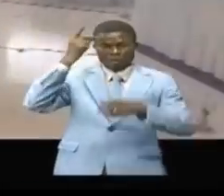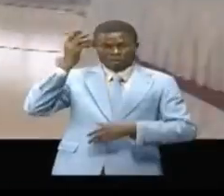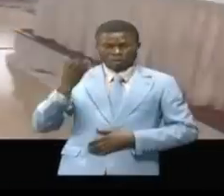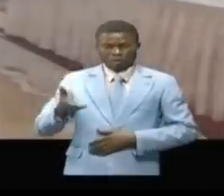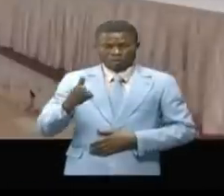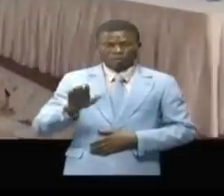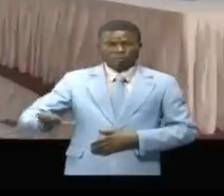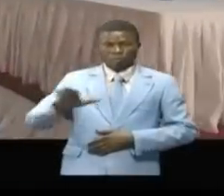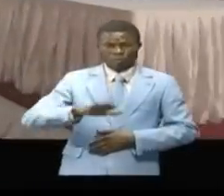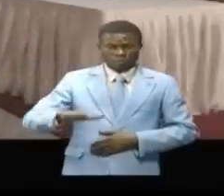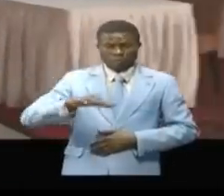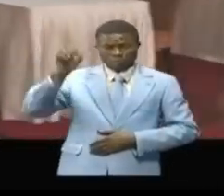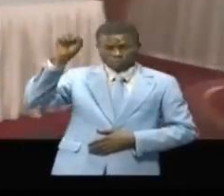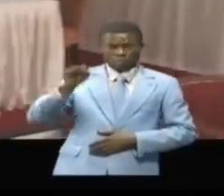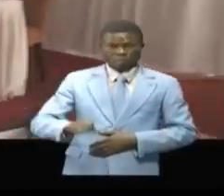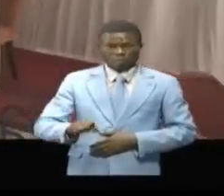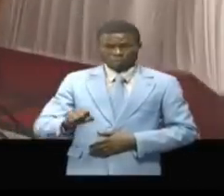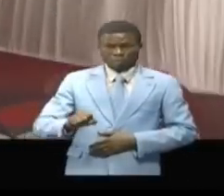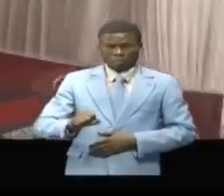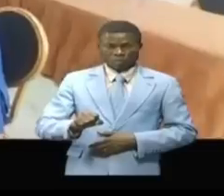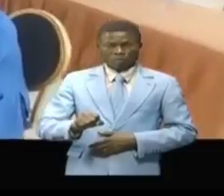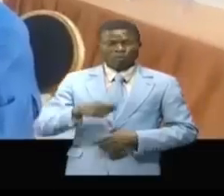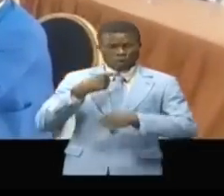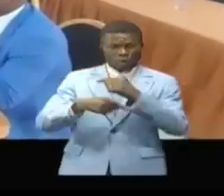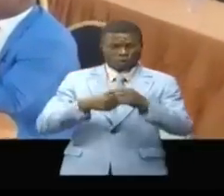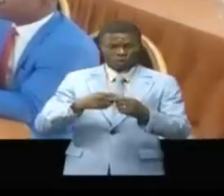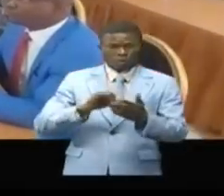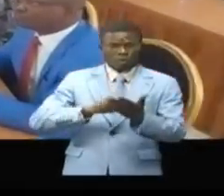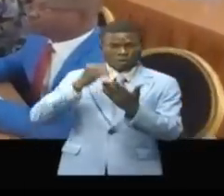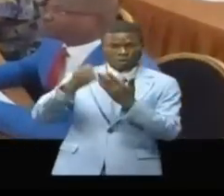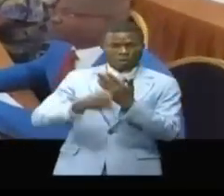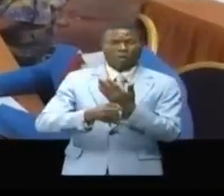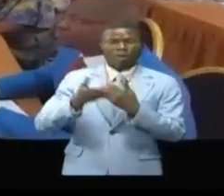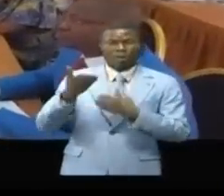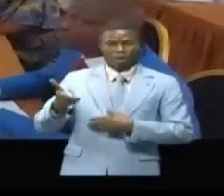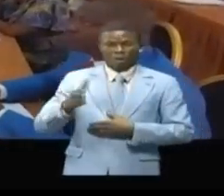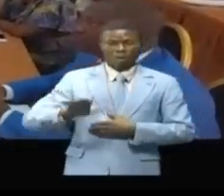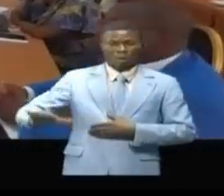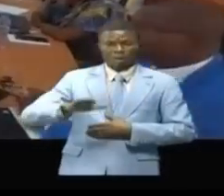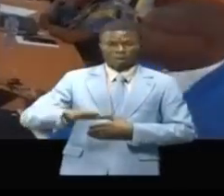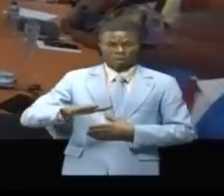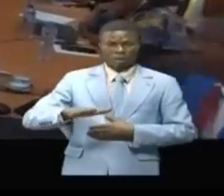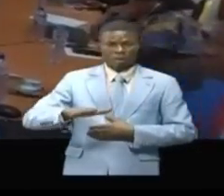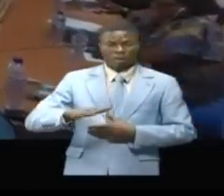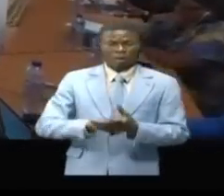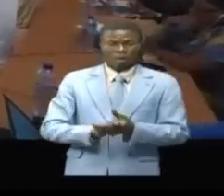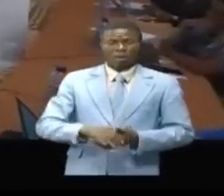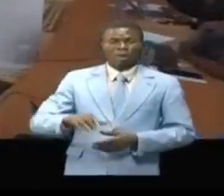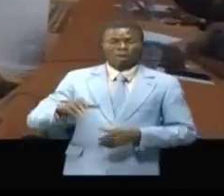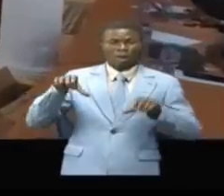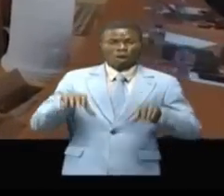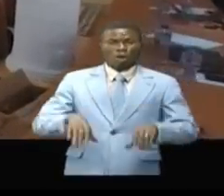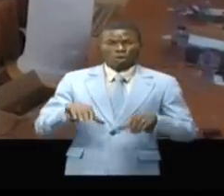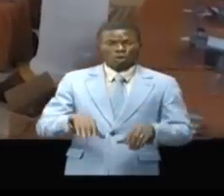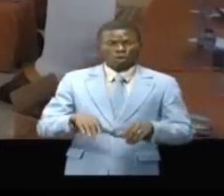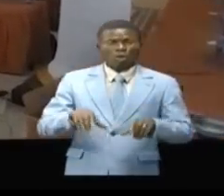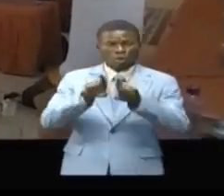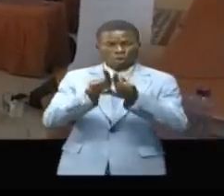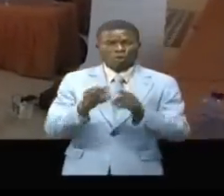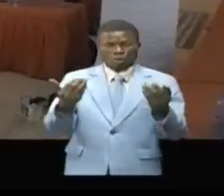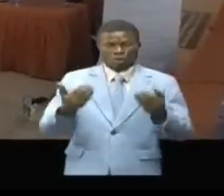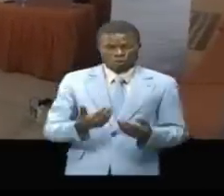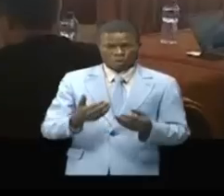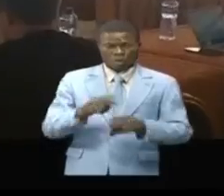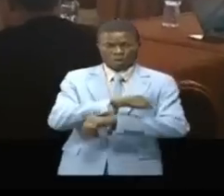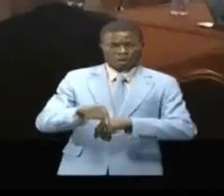Le pays subsaharien se sont déjà lancés dans cette innovation. Le pays de Patrice Emery Lumumba veut également, à travers